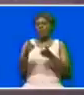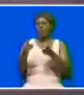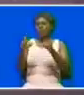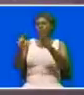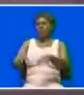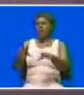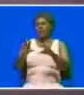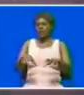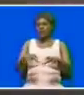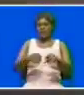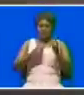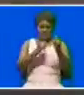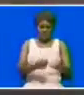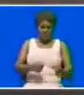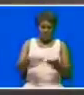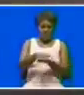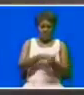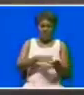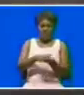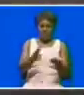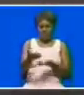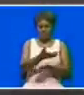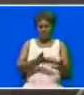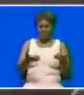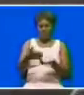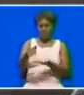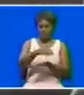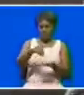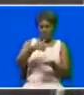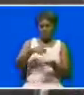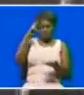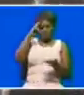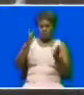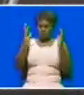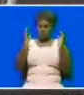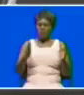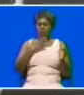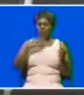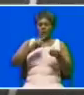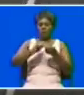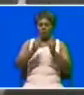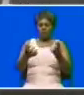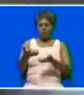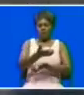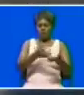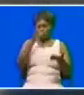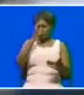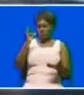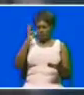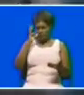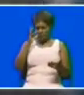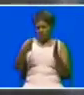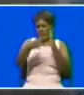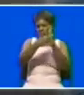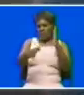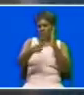soko. Kilimo ndio ngao ya uchumi wa eneo la kati na ndio sababu kuu inayompa motisha kubadilisha uchumi wa Nyeri. Tajriba yake ya